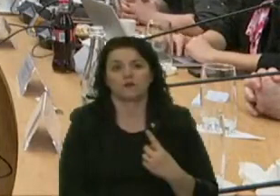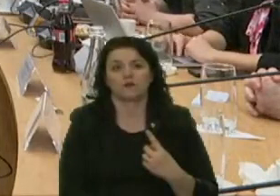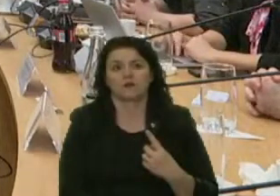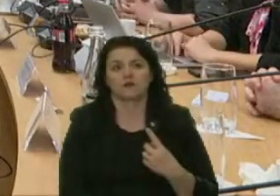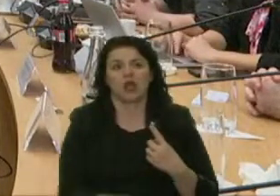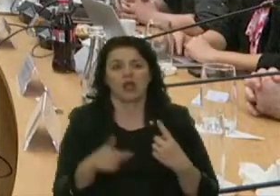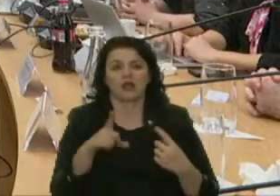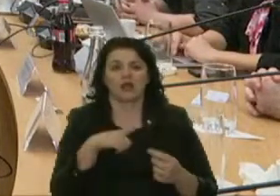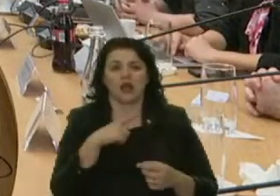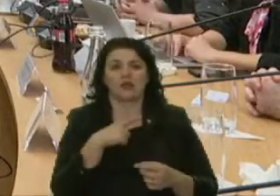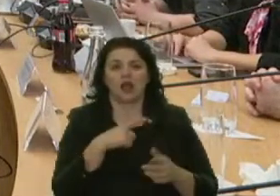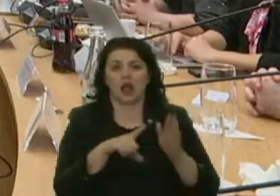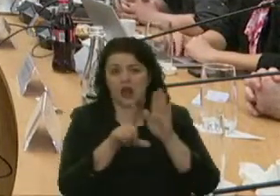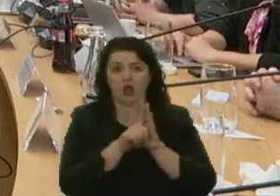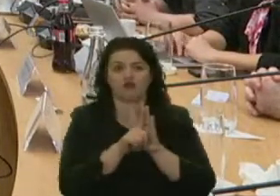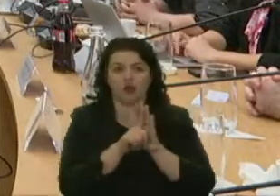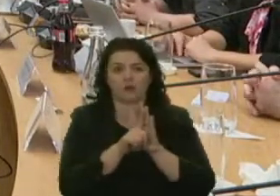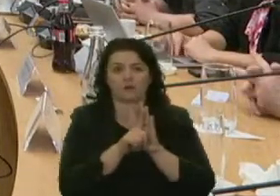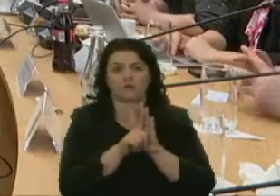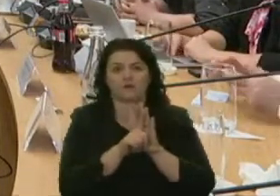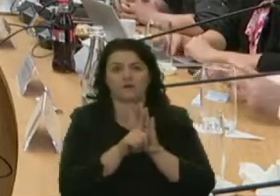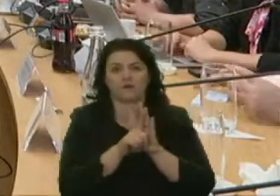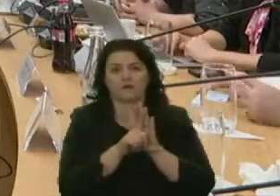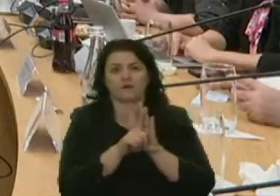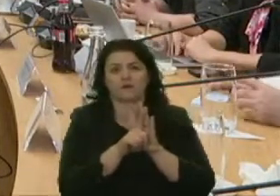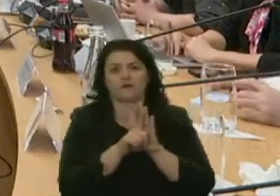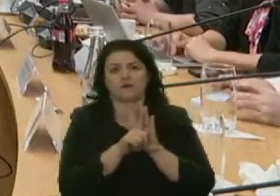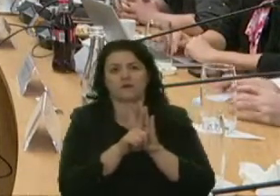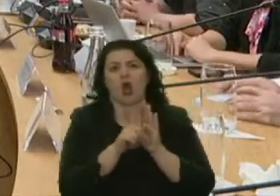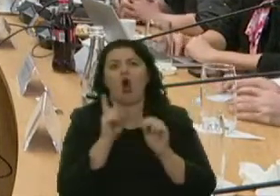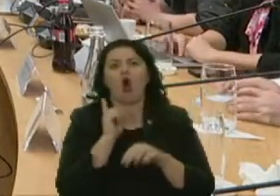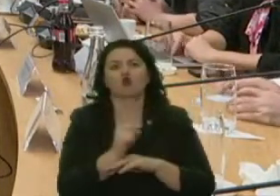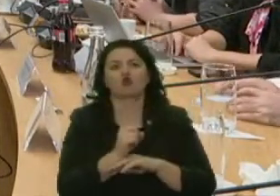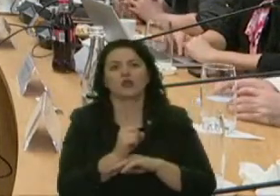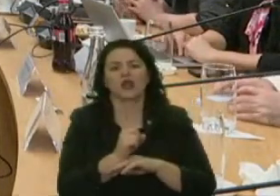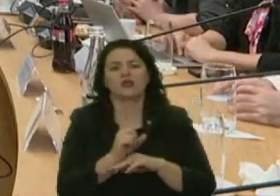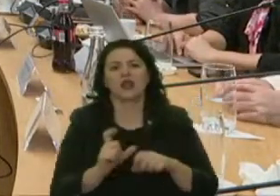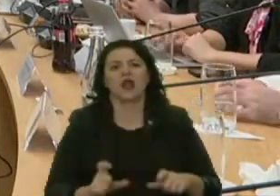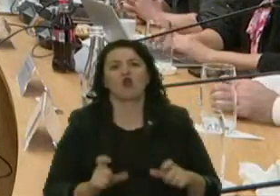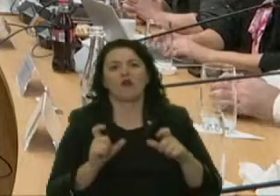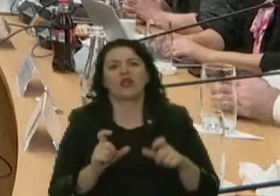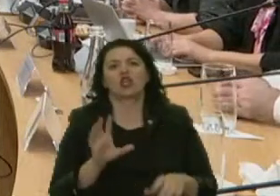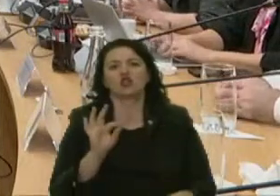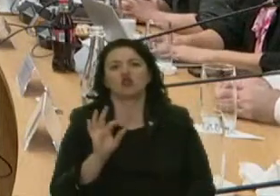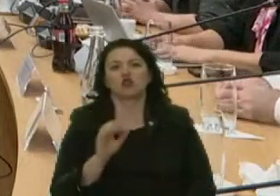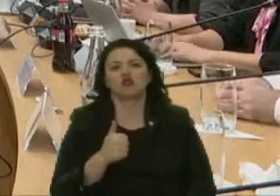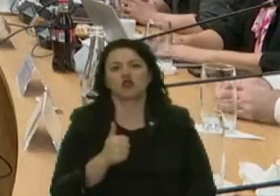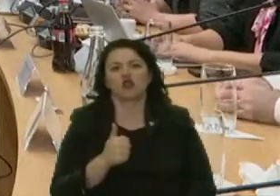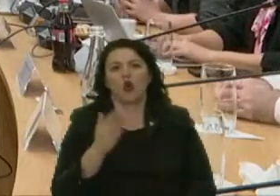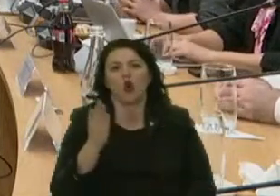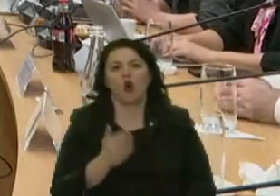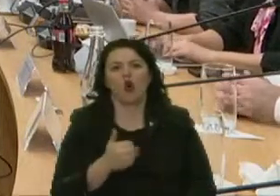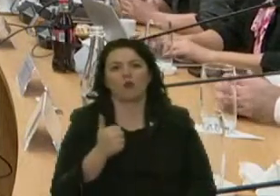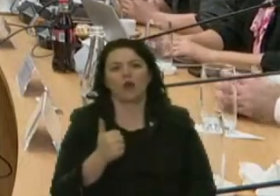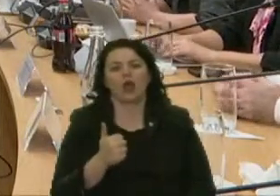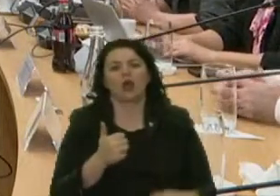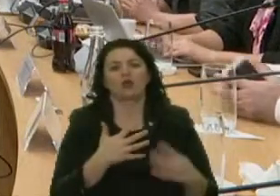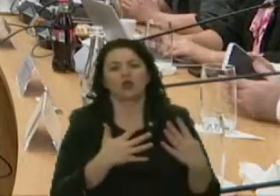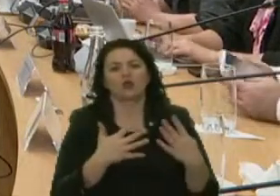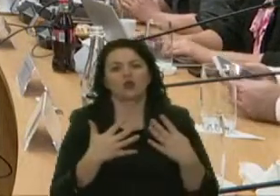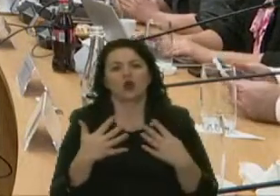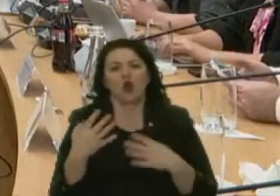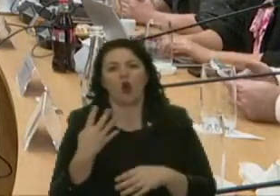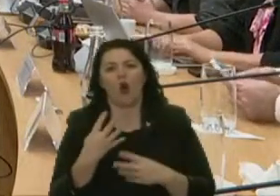e legea mă rog Ordonanța de Guvern 51 pe 1998